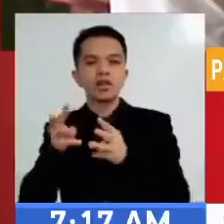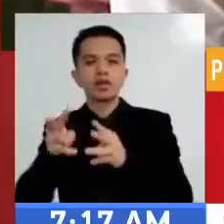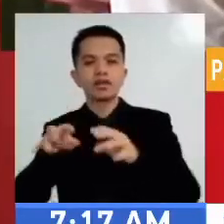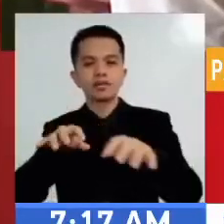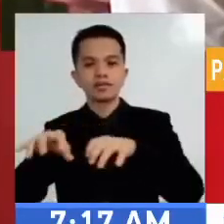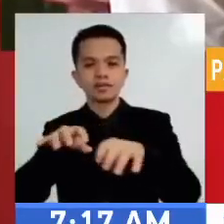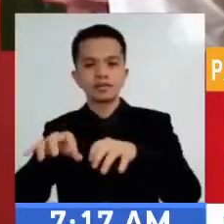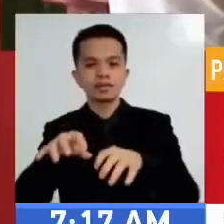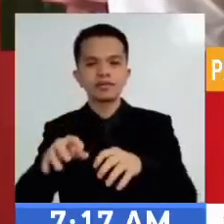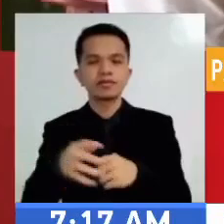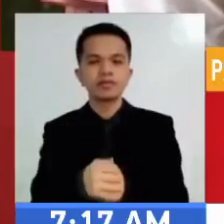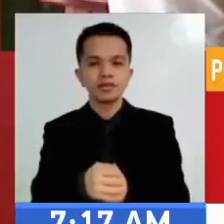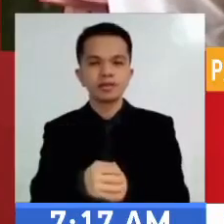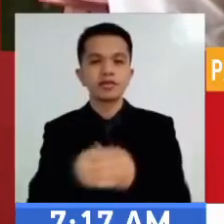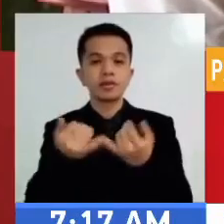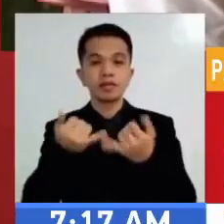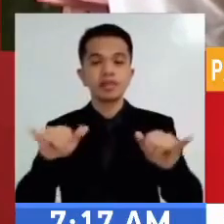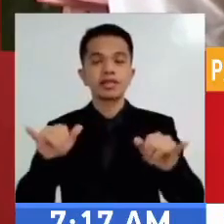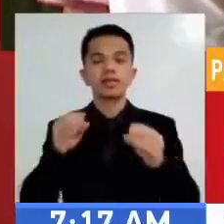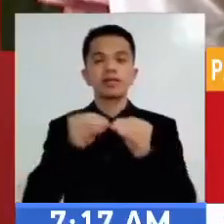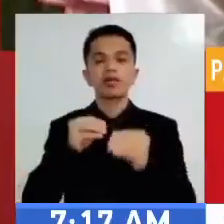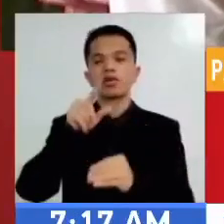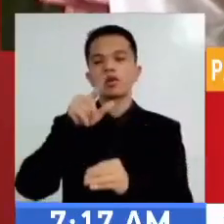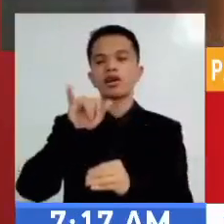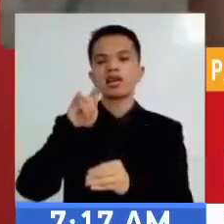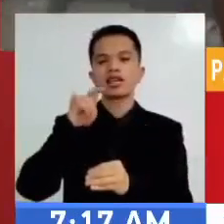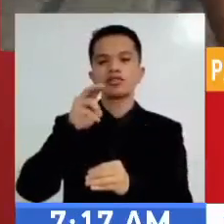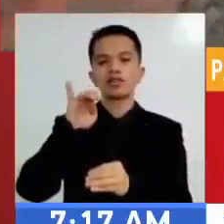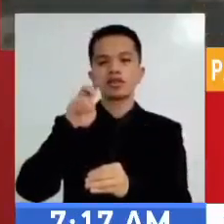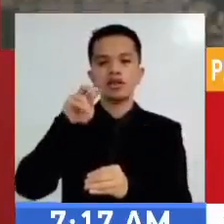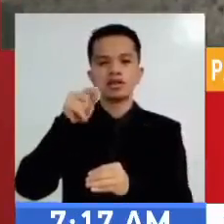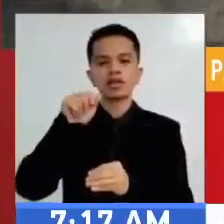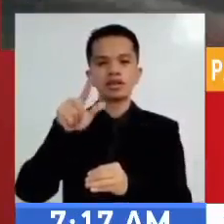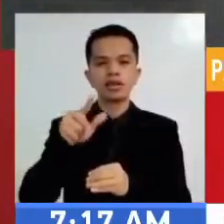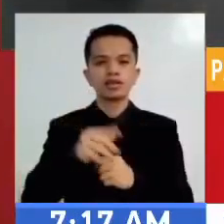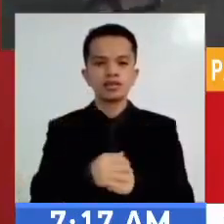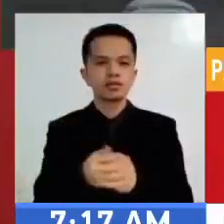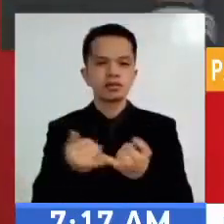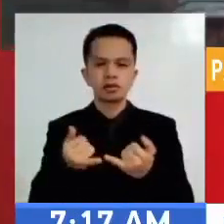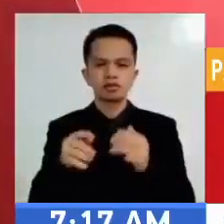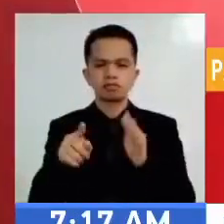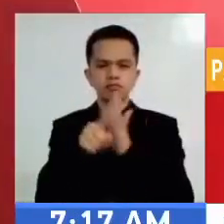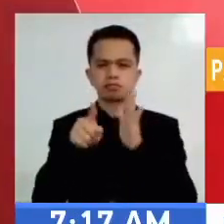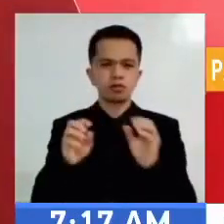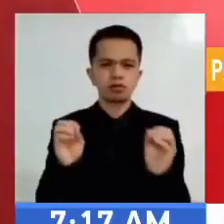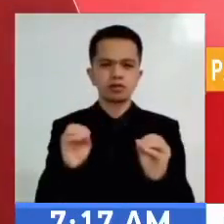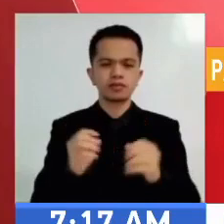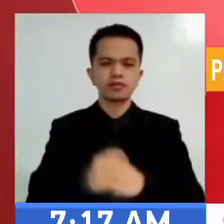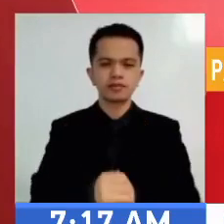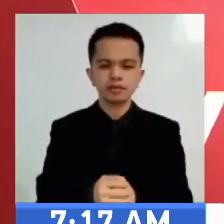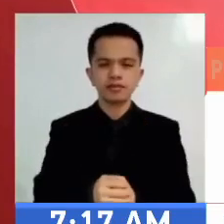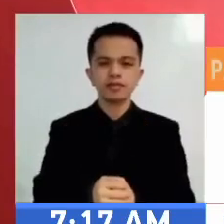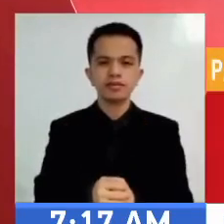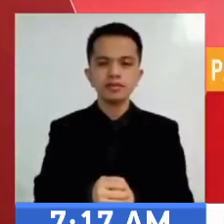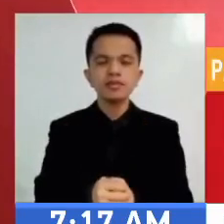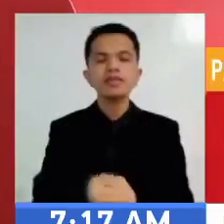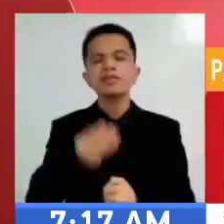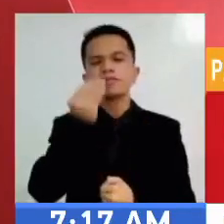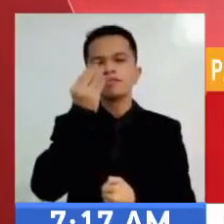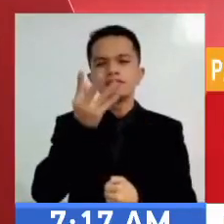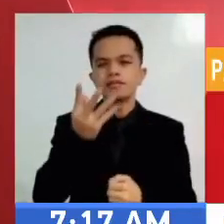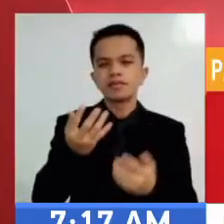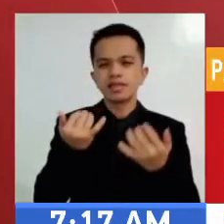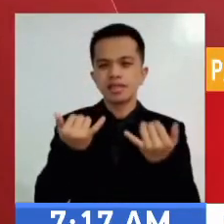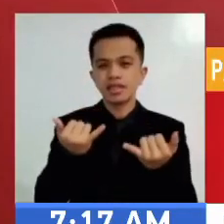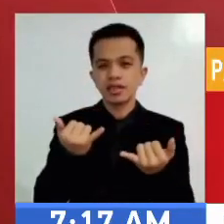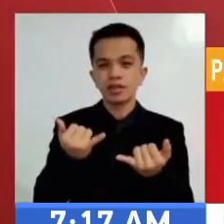sa liturgical. Mm-hmm. Although wala naman talagang pinapagbawal sa ngayon. Oo, Father, speaking of, ano po ba masasabi ninyo sa mga